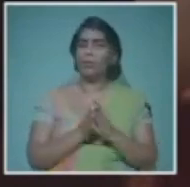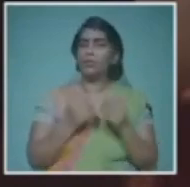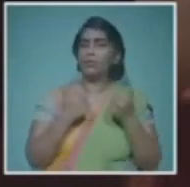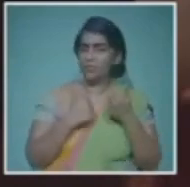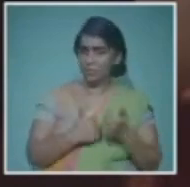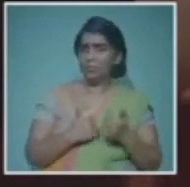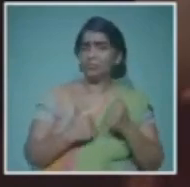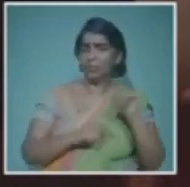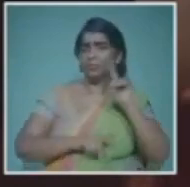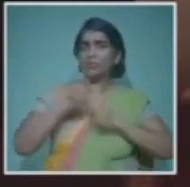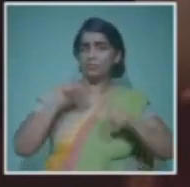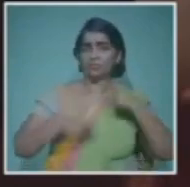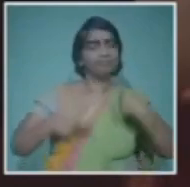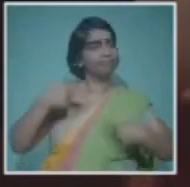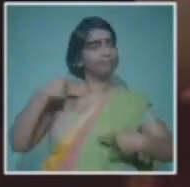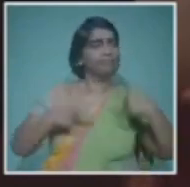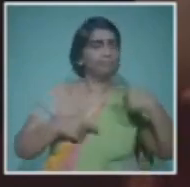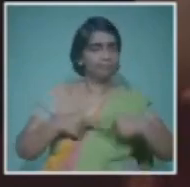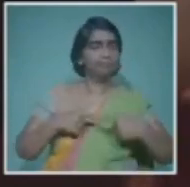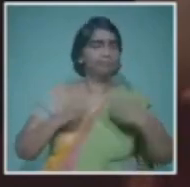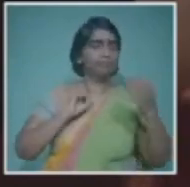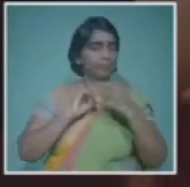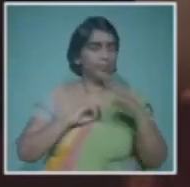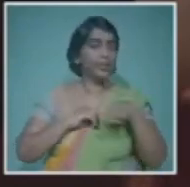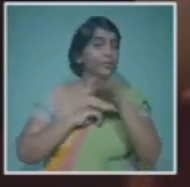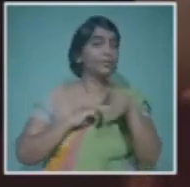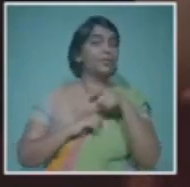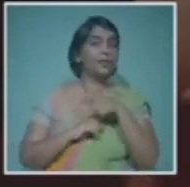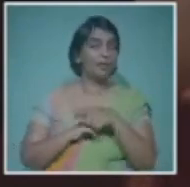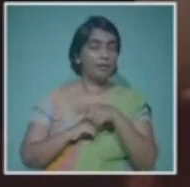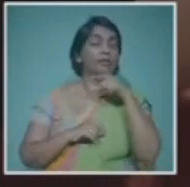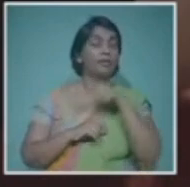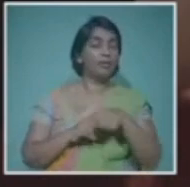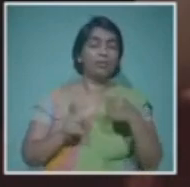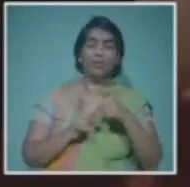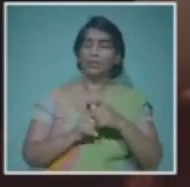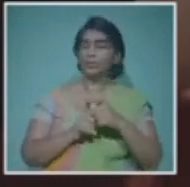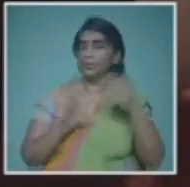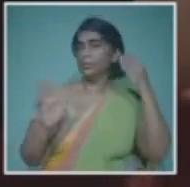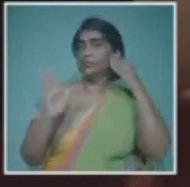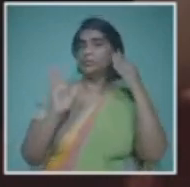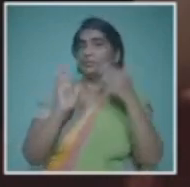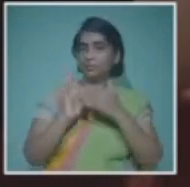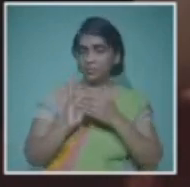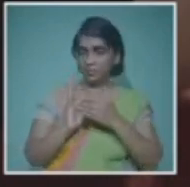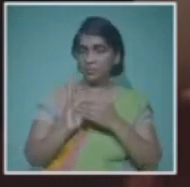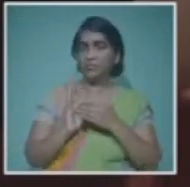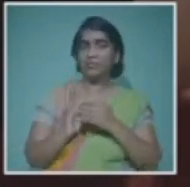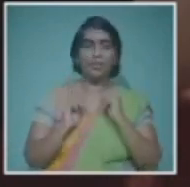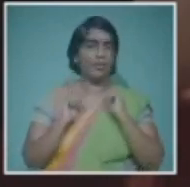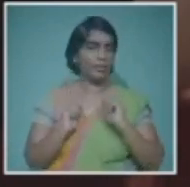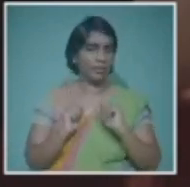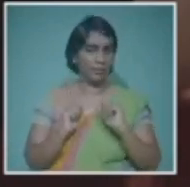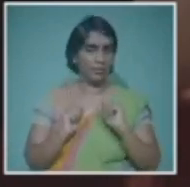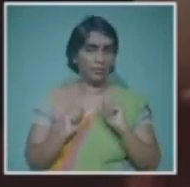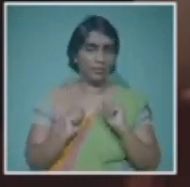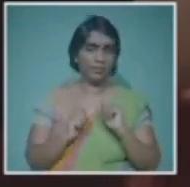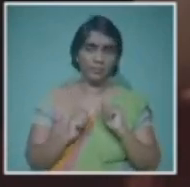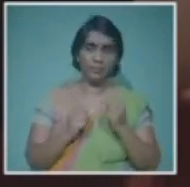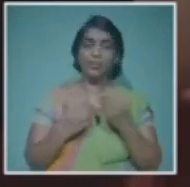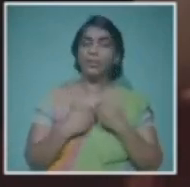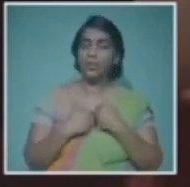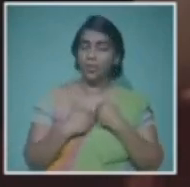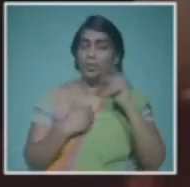කතිකාව විවාදය සංවාදය සමාජයේ තිබෙනවා. එය තව ගැඹුරු කළ යුතුයි. මන්දයත්